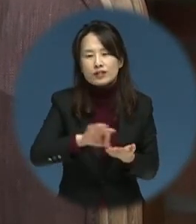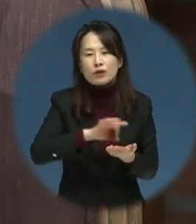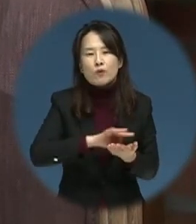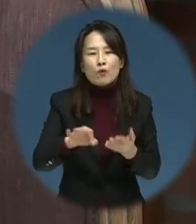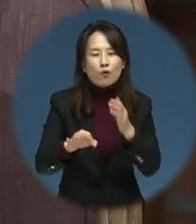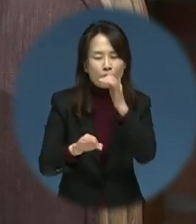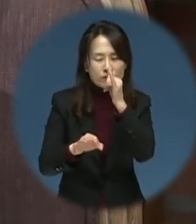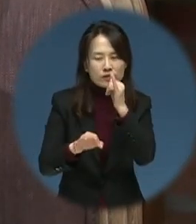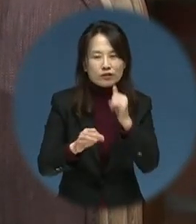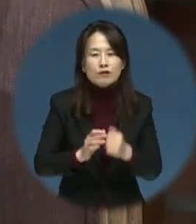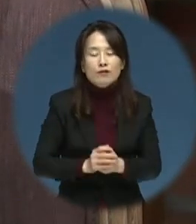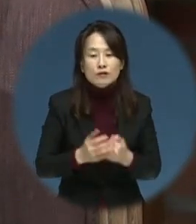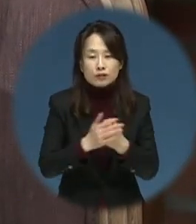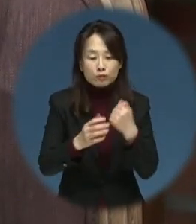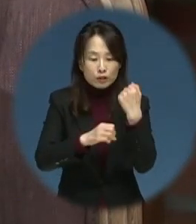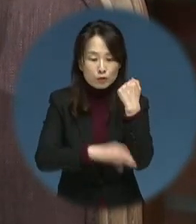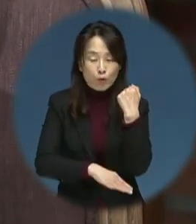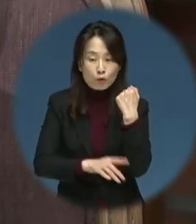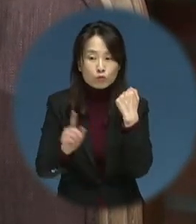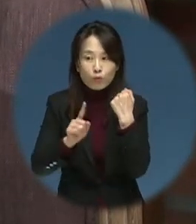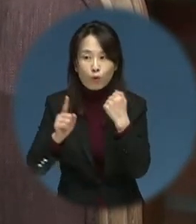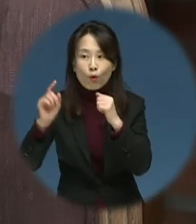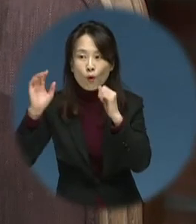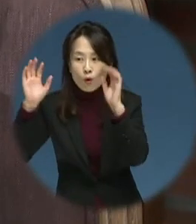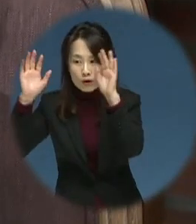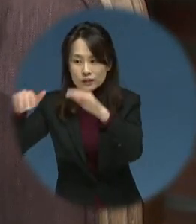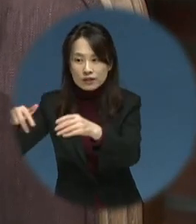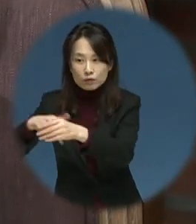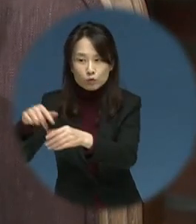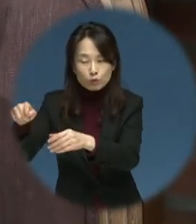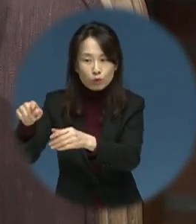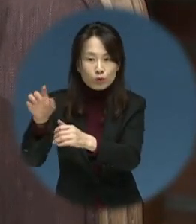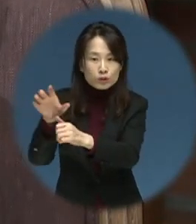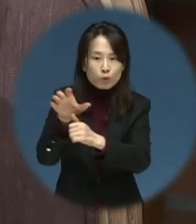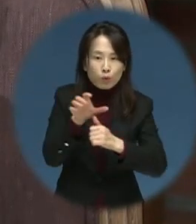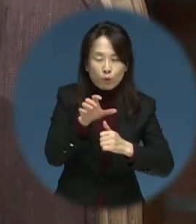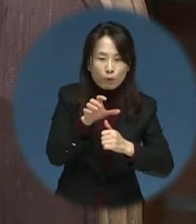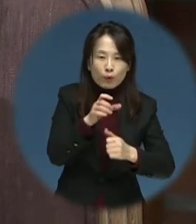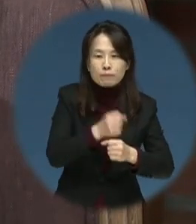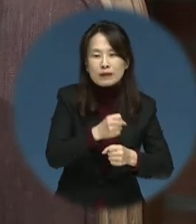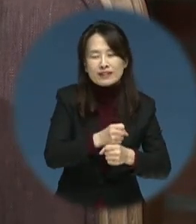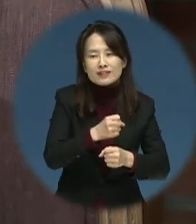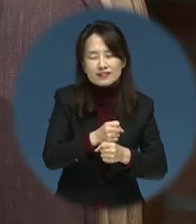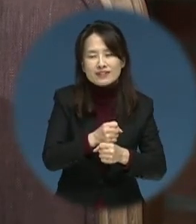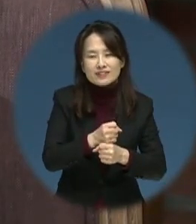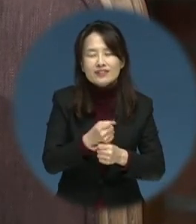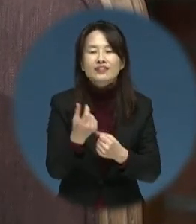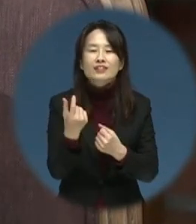보면 이제 우리 음력은 이슬람 역법이나 이슬람 천문학의 직접적인 영향을 받았다고 할